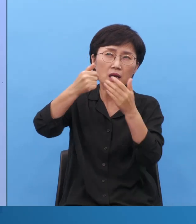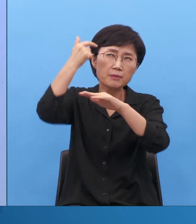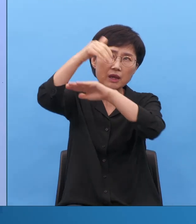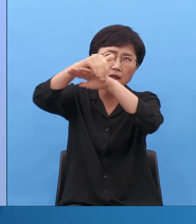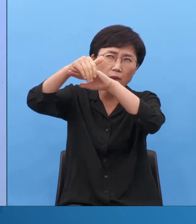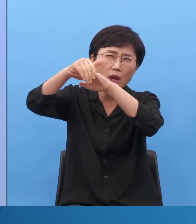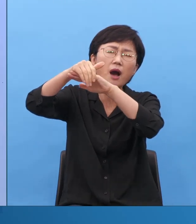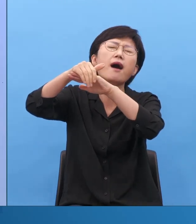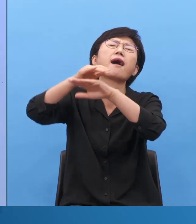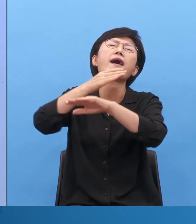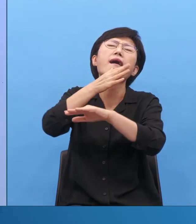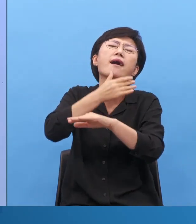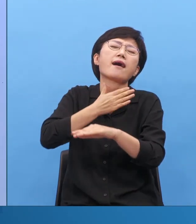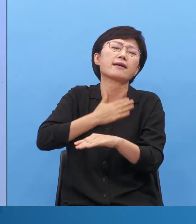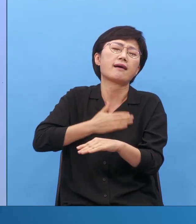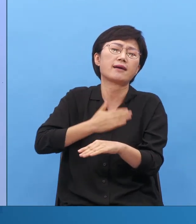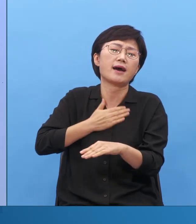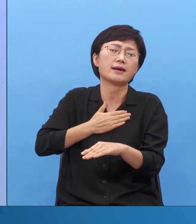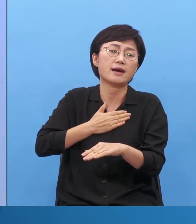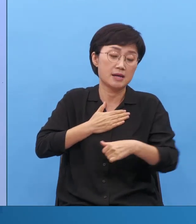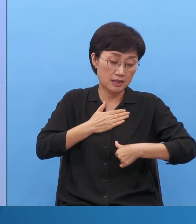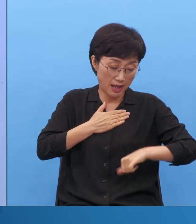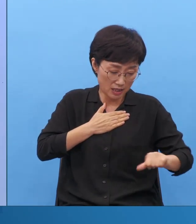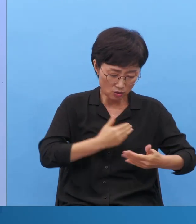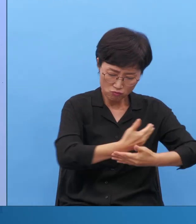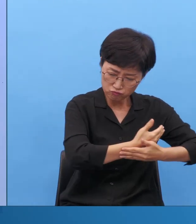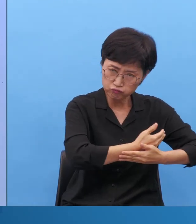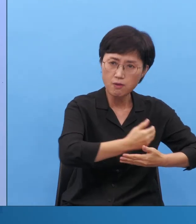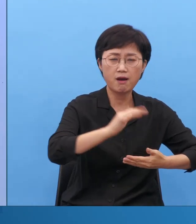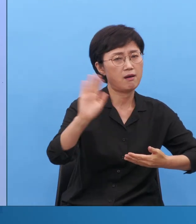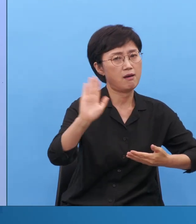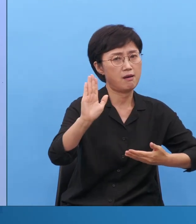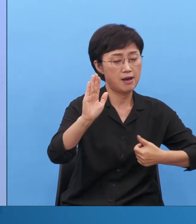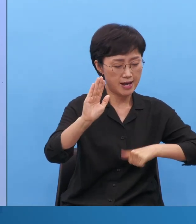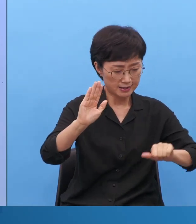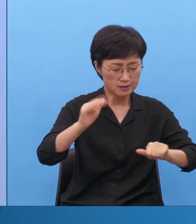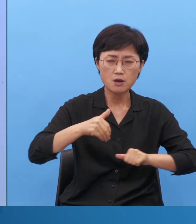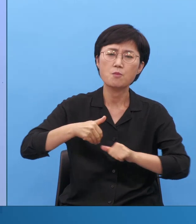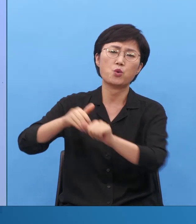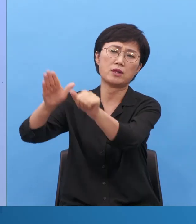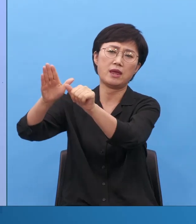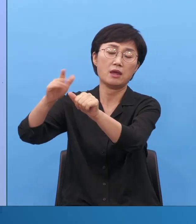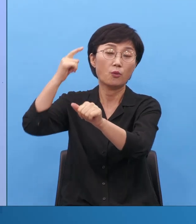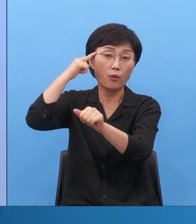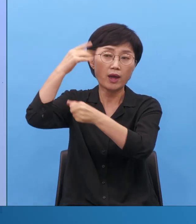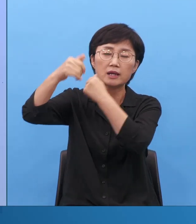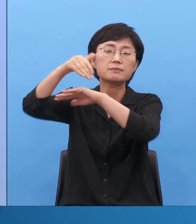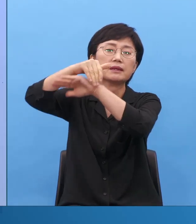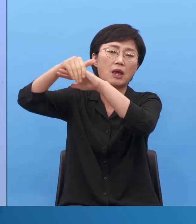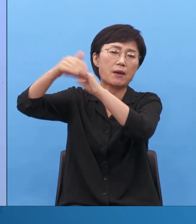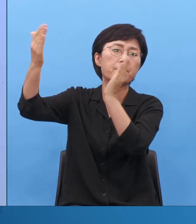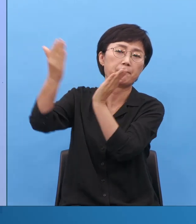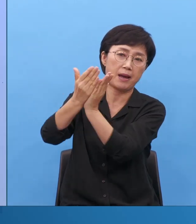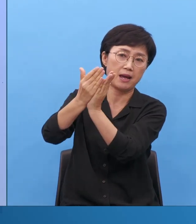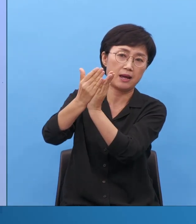have that kind of resolution as well. Seeing the sure plan of God, she was able to send her son off. 지속적으로